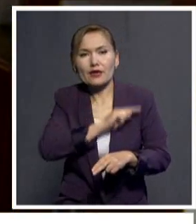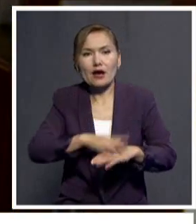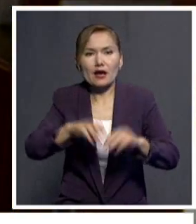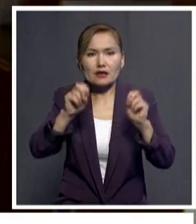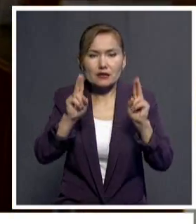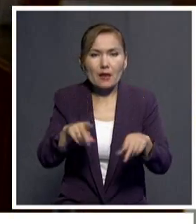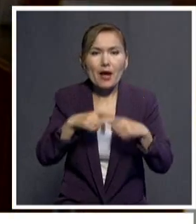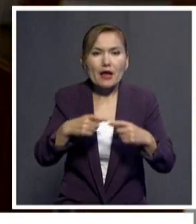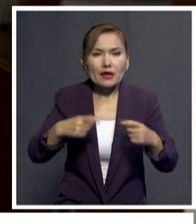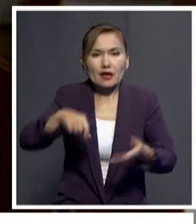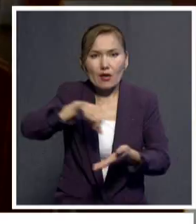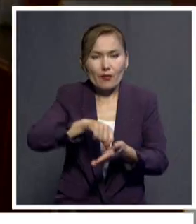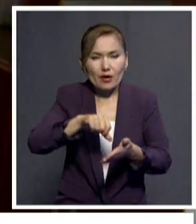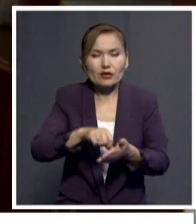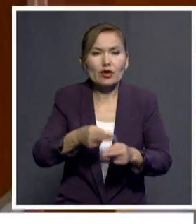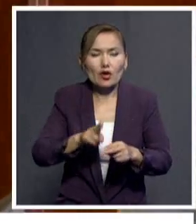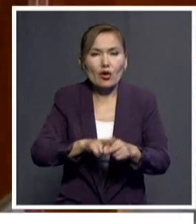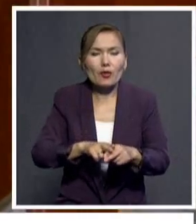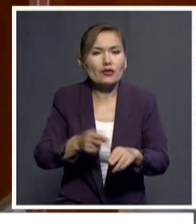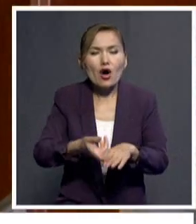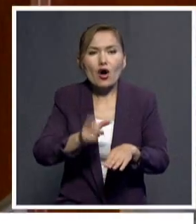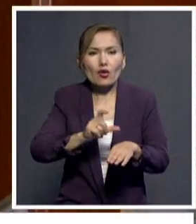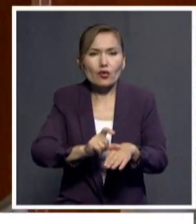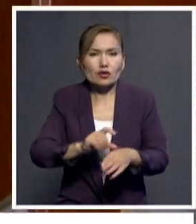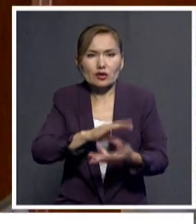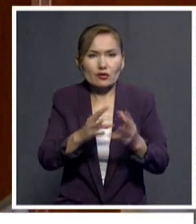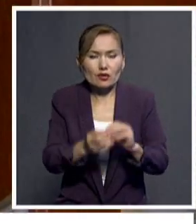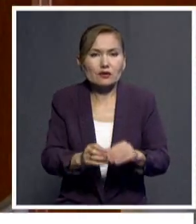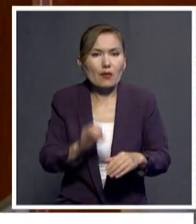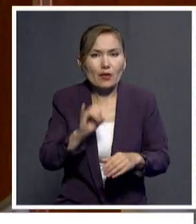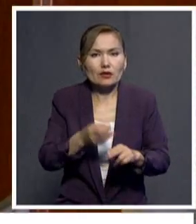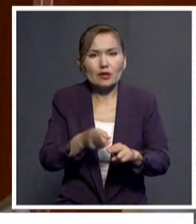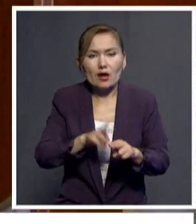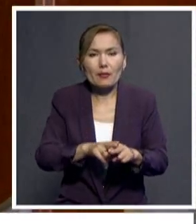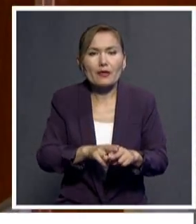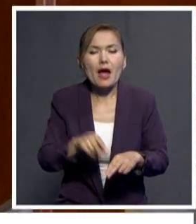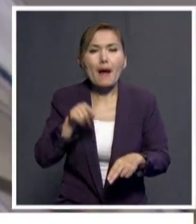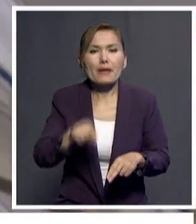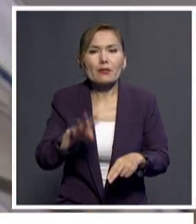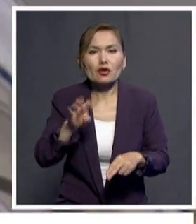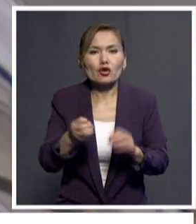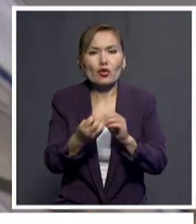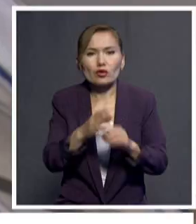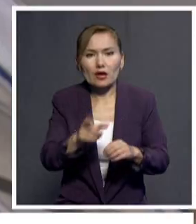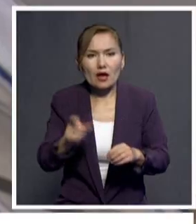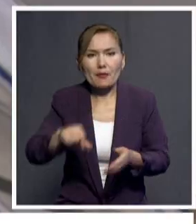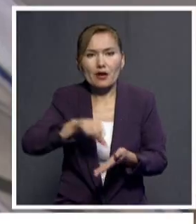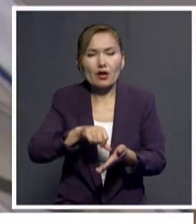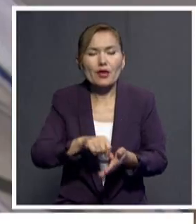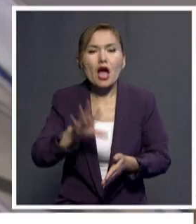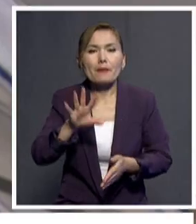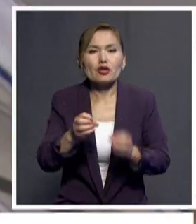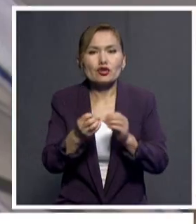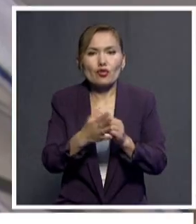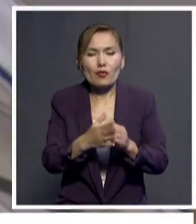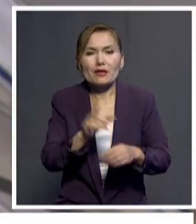тест тапсыру деңгейі төмен. Биыл бірінші жарты жылдықта іріктеудің алғашқы деңгейінде 1414 адам қатысып, соның 515-і